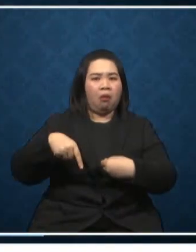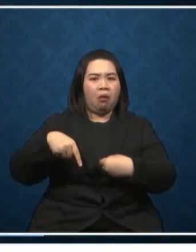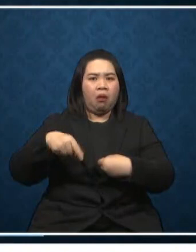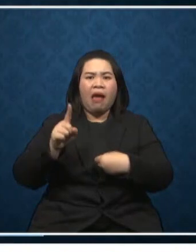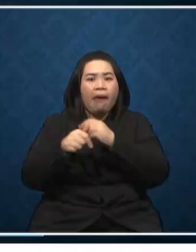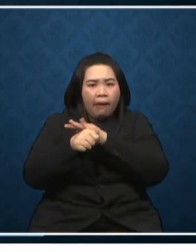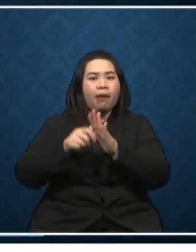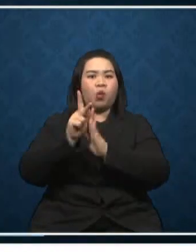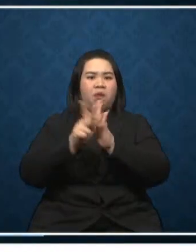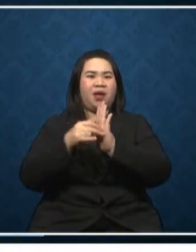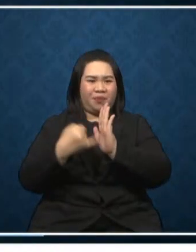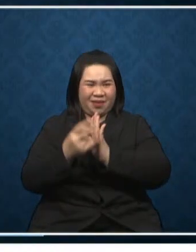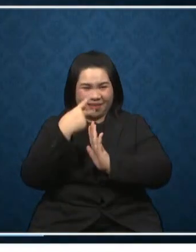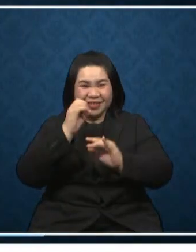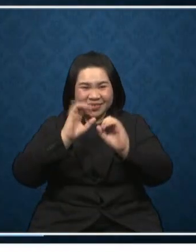โยการลรอบ hi Hunter